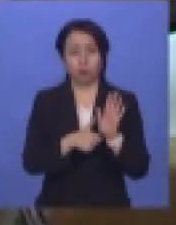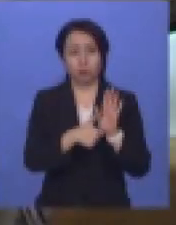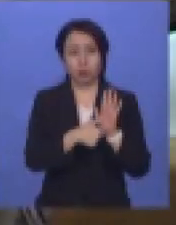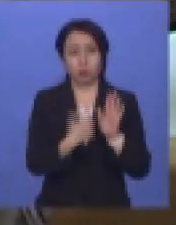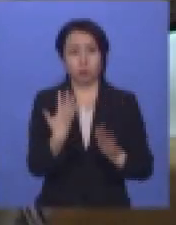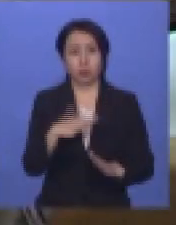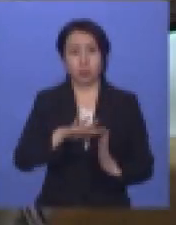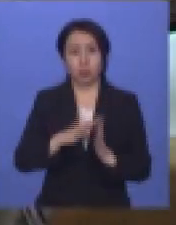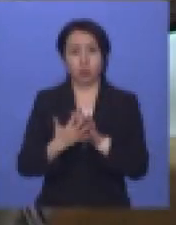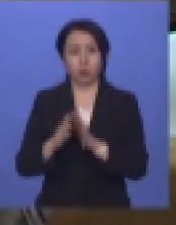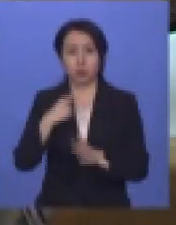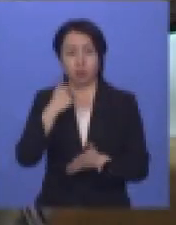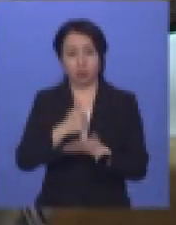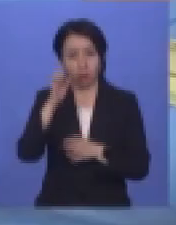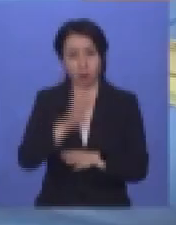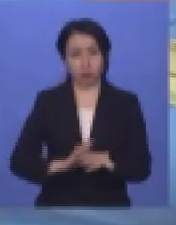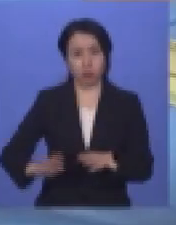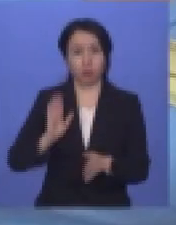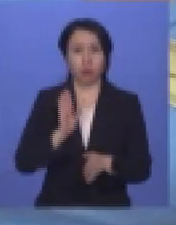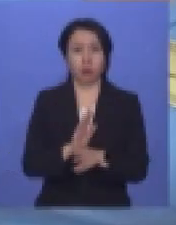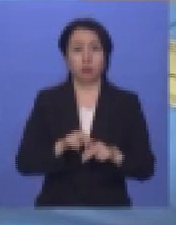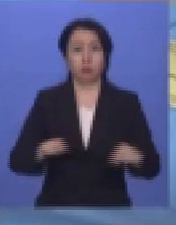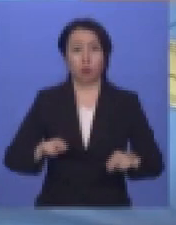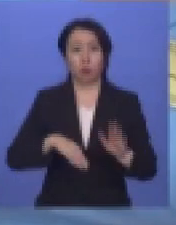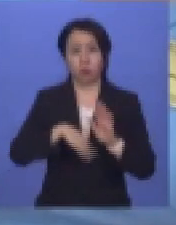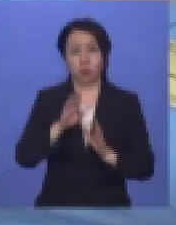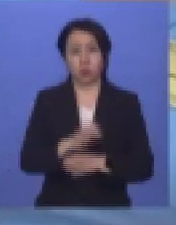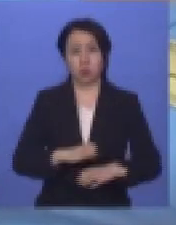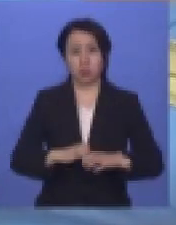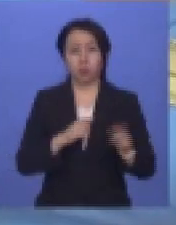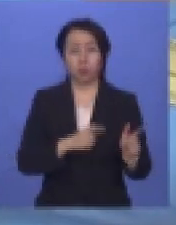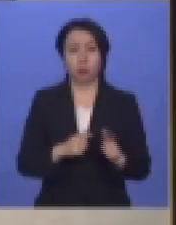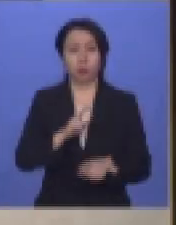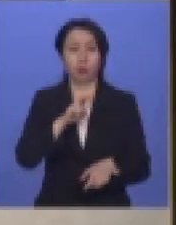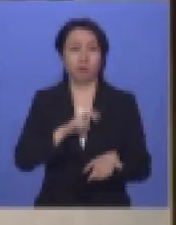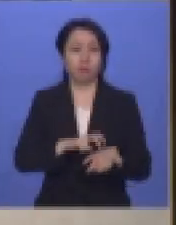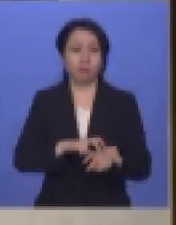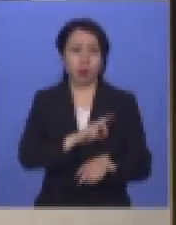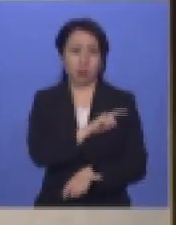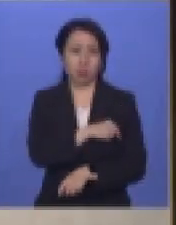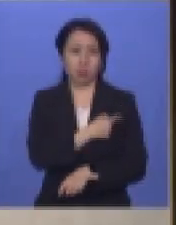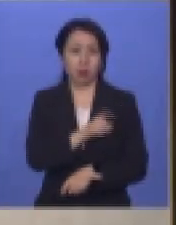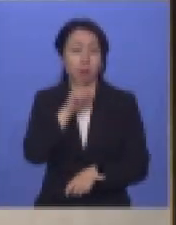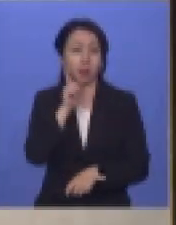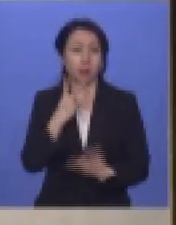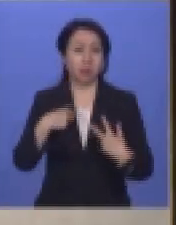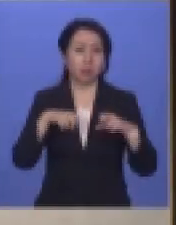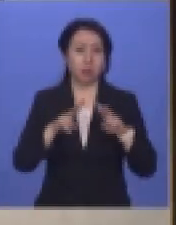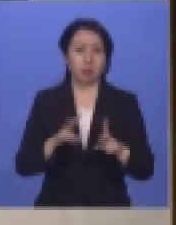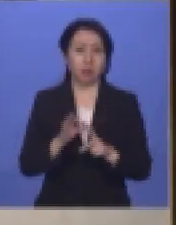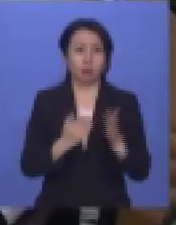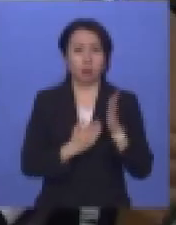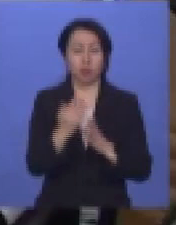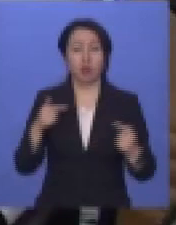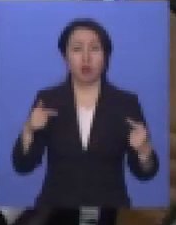650 селах, сказал президент. Глава государства поручил правительству усовершенствовать систему подготовки врачей, в том числе молодых